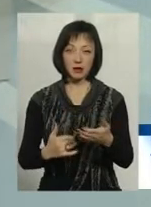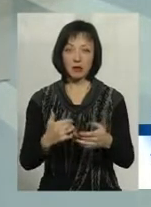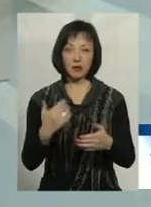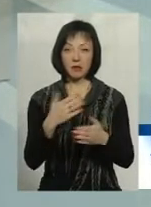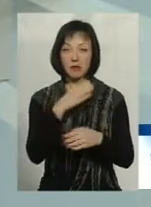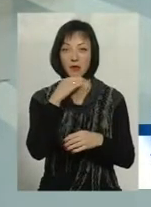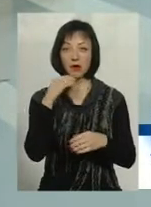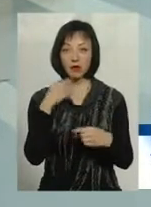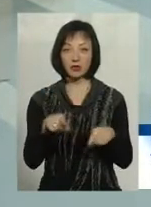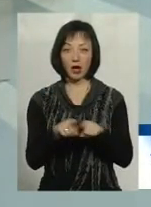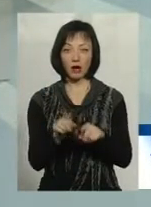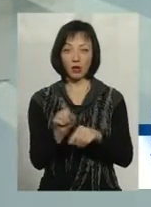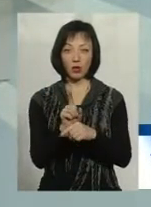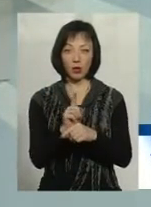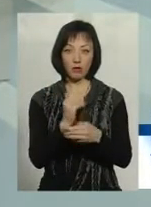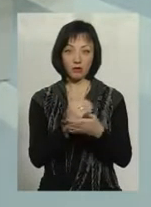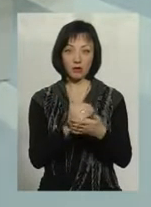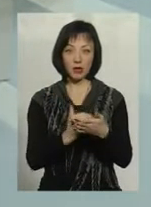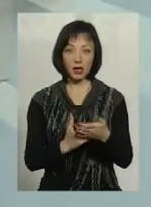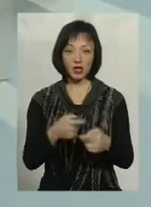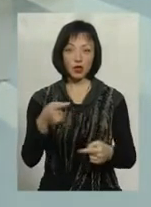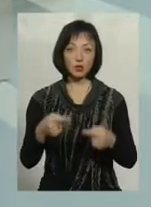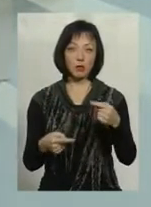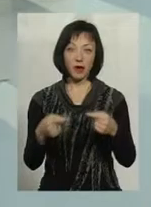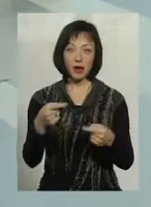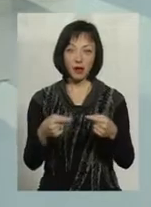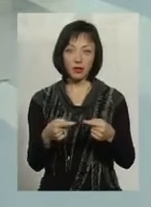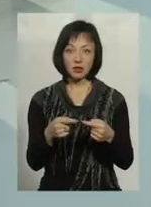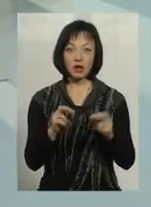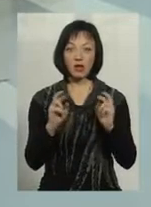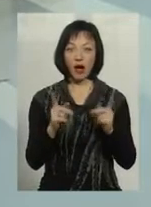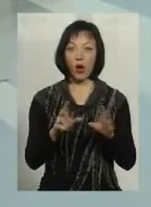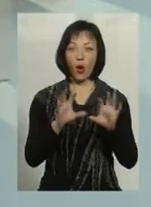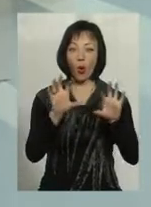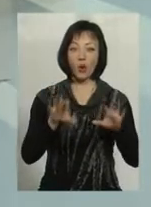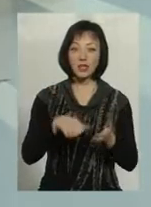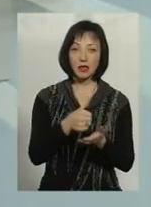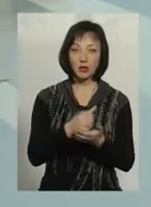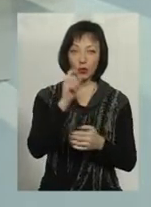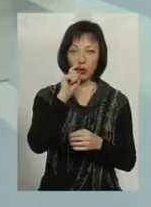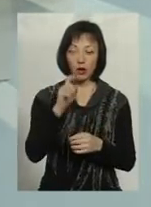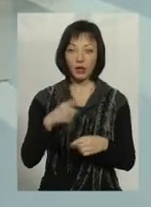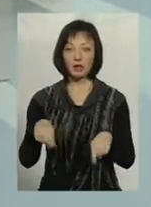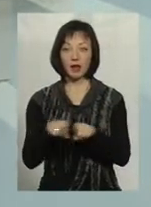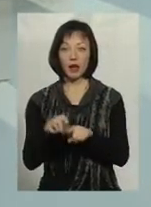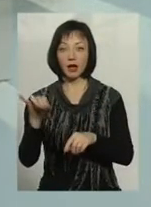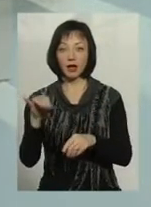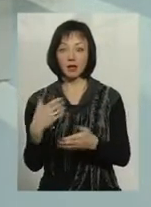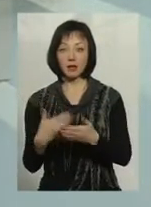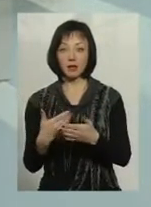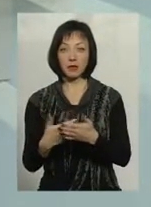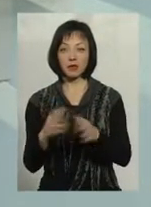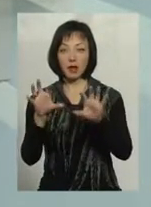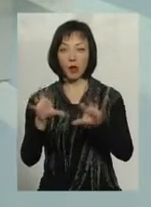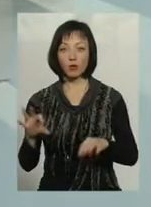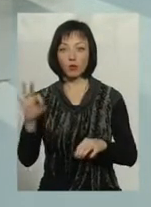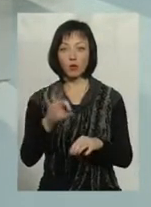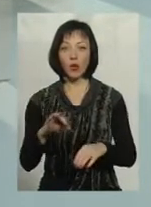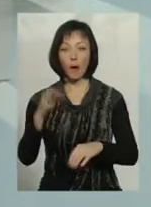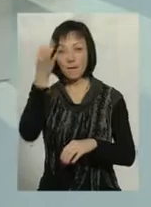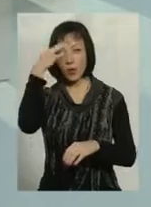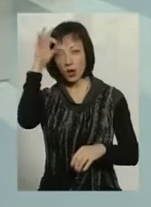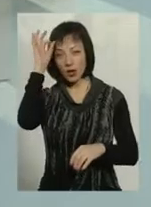ми виплачуємо зарплату. Там, скажімо, ми на сьогоднішній день працюємо над проєктом постанови, котру